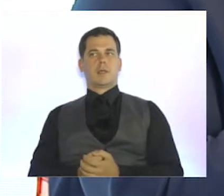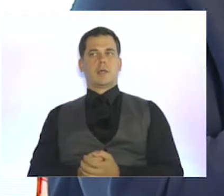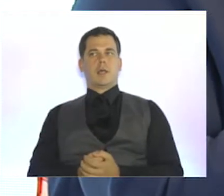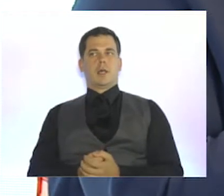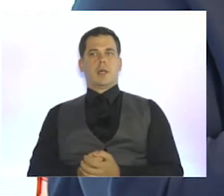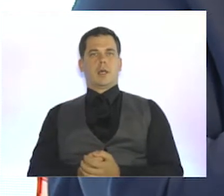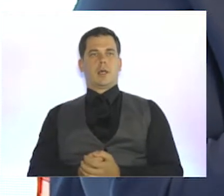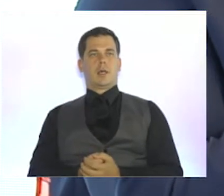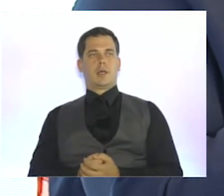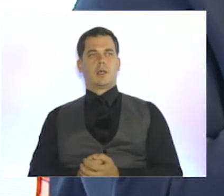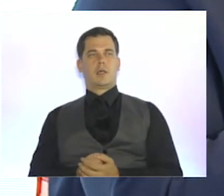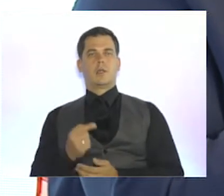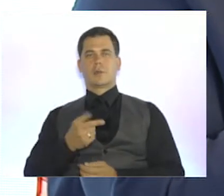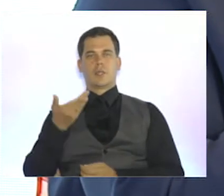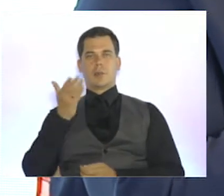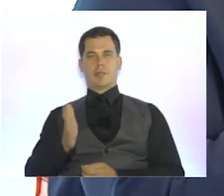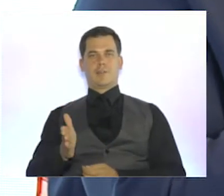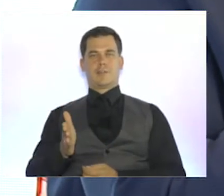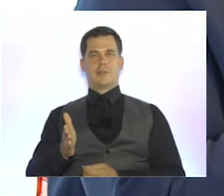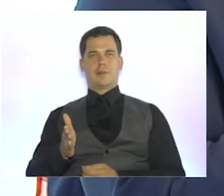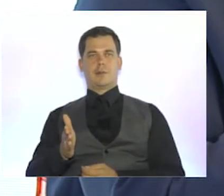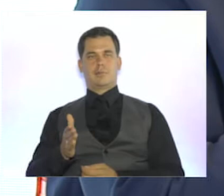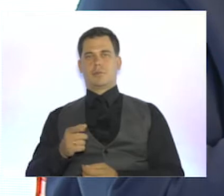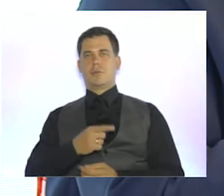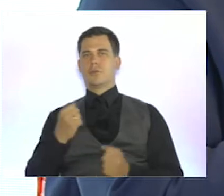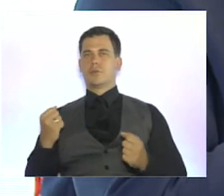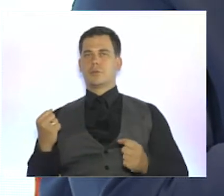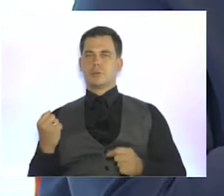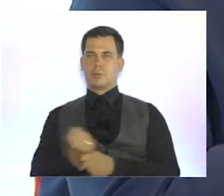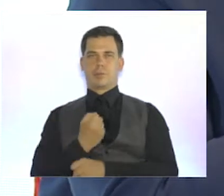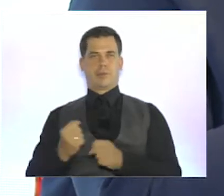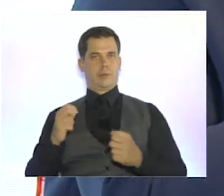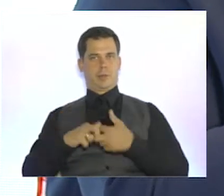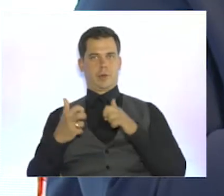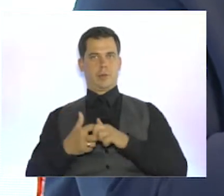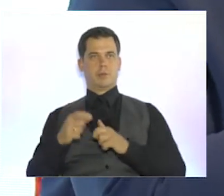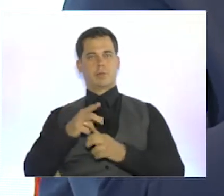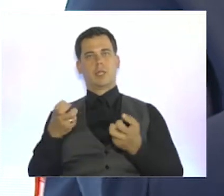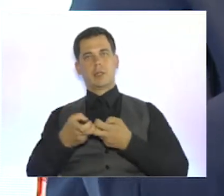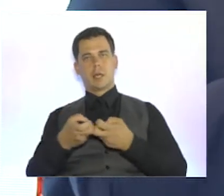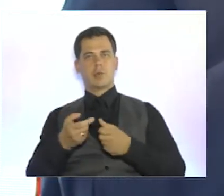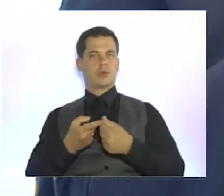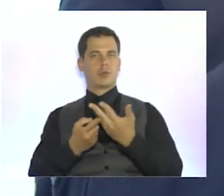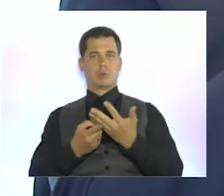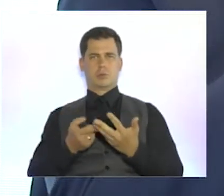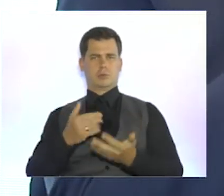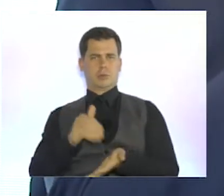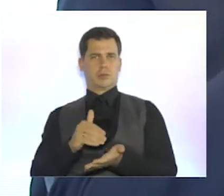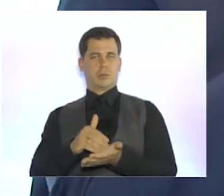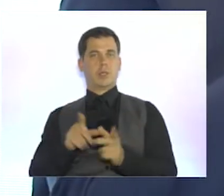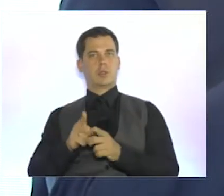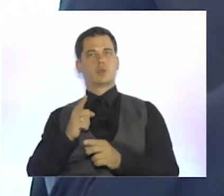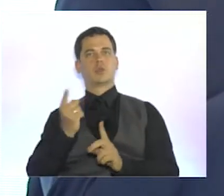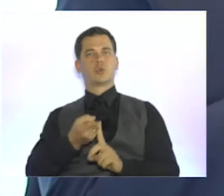proszę państwa, nie będą nam straszne wyzwania związane właśnie z internetem rzeczy, że ze